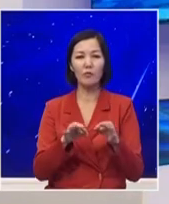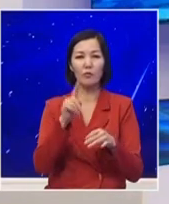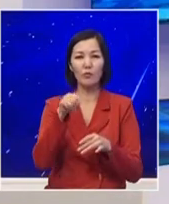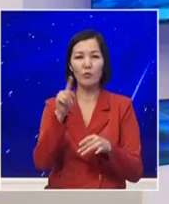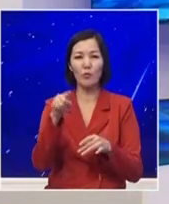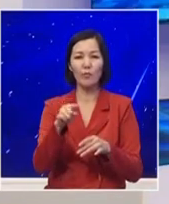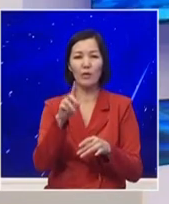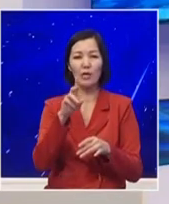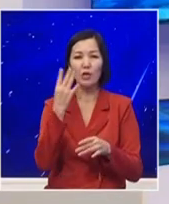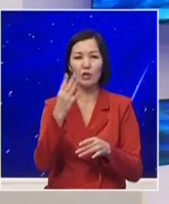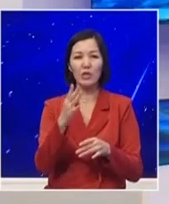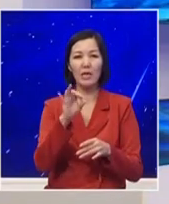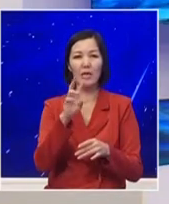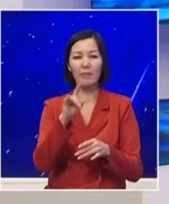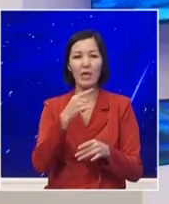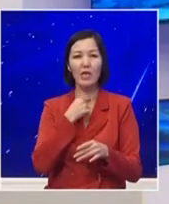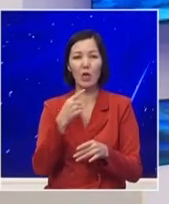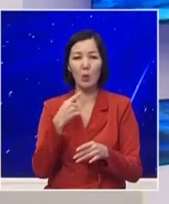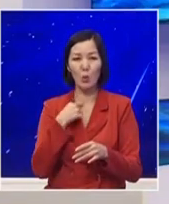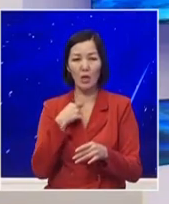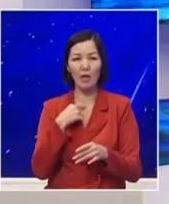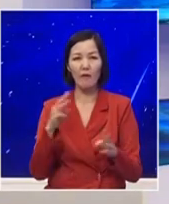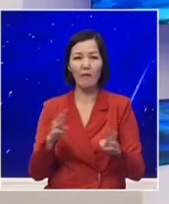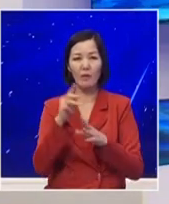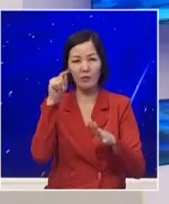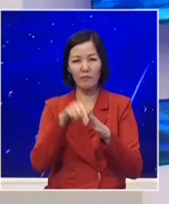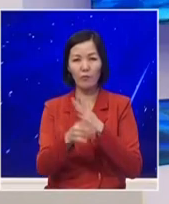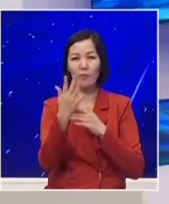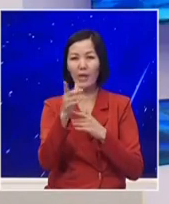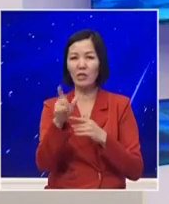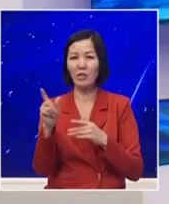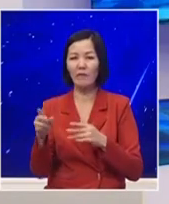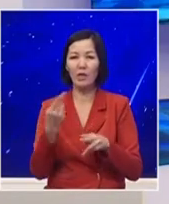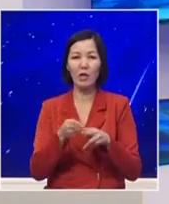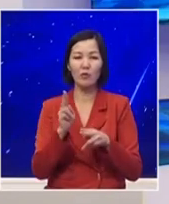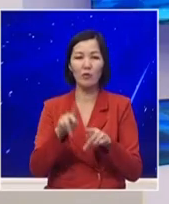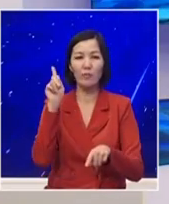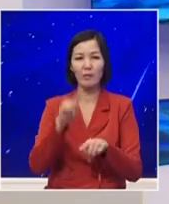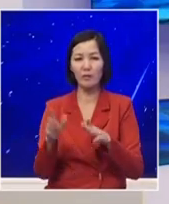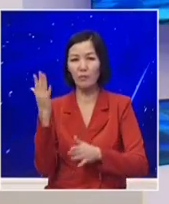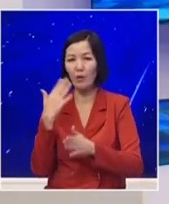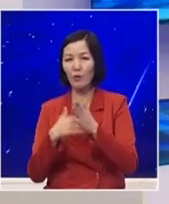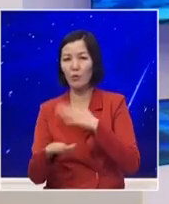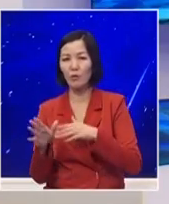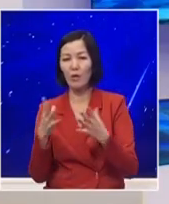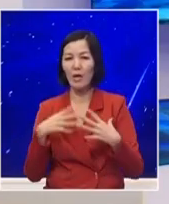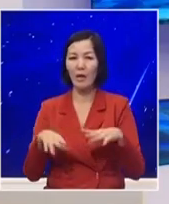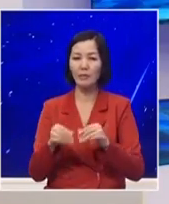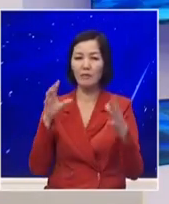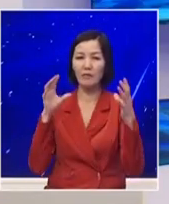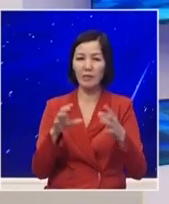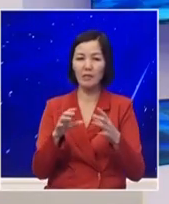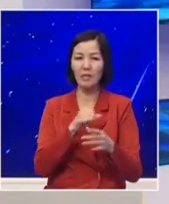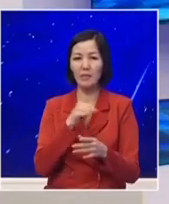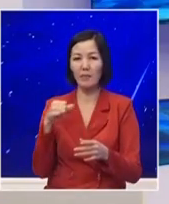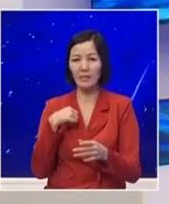маршруту Ембек-Талдыкурган. На момент пожара в автобусе находились 5 пассажиров, которые вскоре покинули салон общественного